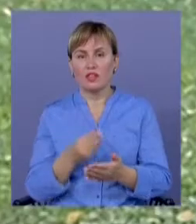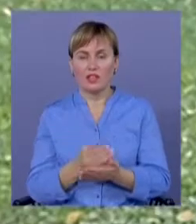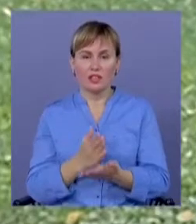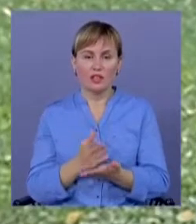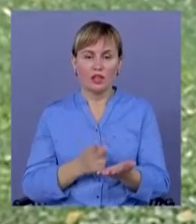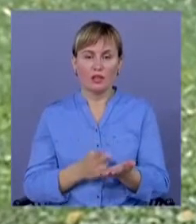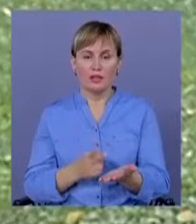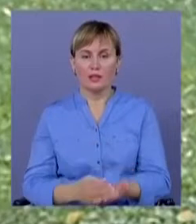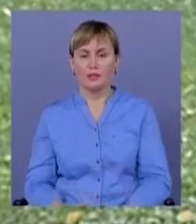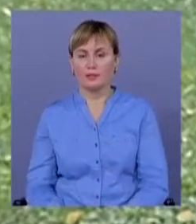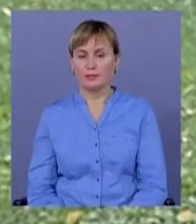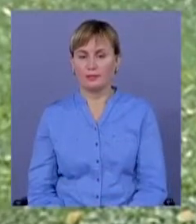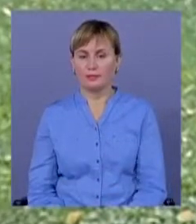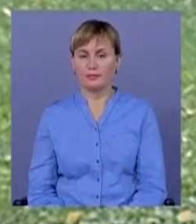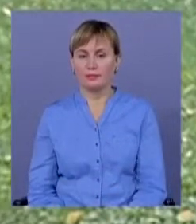аргументы.